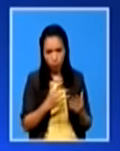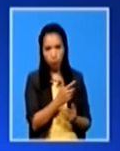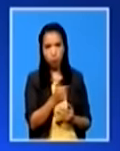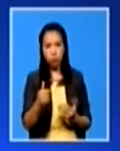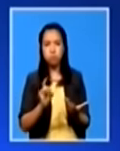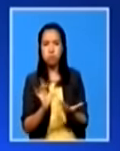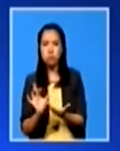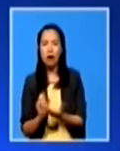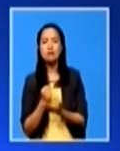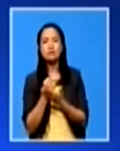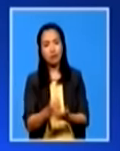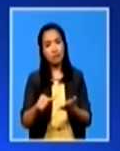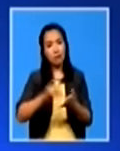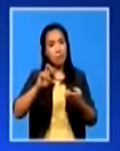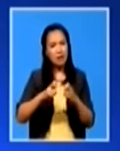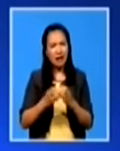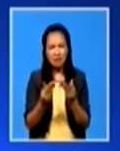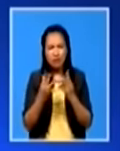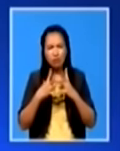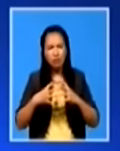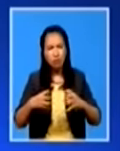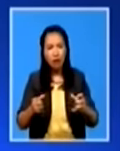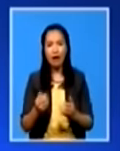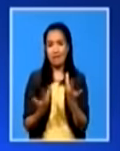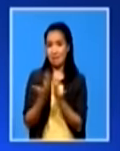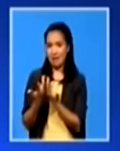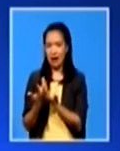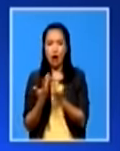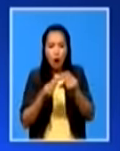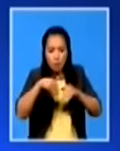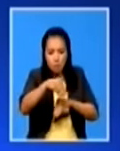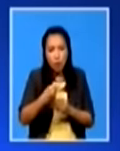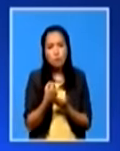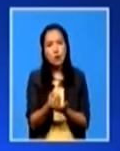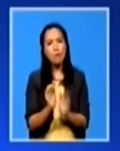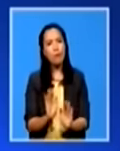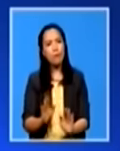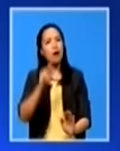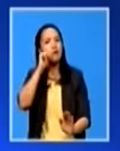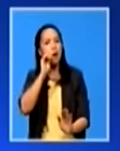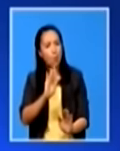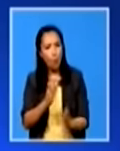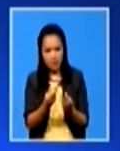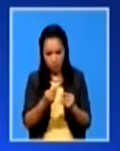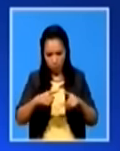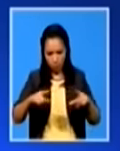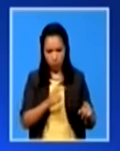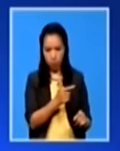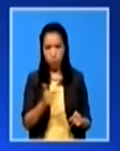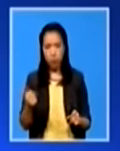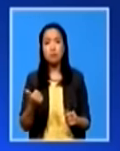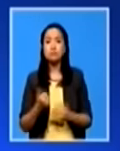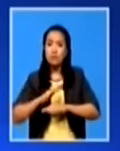มบูรณ์แก้ปัญหาดินเสื่อมโทรมโดยใช้ระบบหญ้าแฝกซึ่งจะช่วยอนุรักษ์ดินและน้ำซึ่งเราสามารถจะปลูกได้ในพื้นที่ลาด